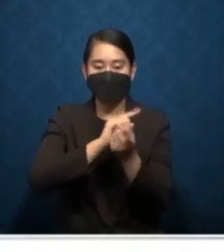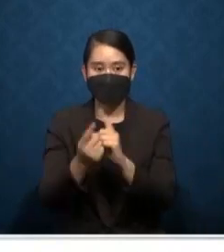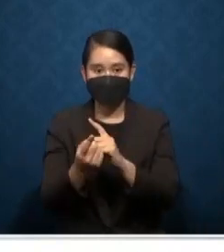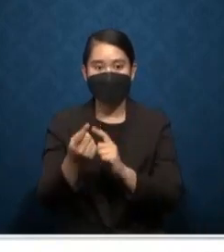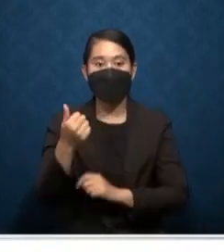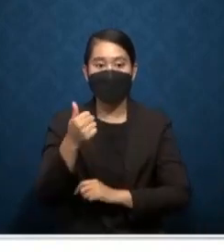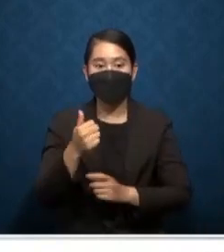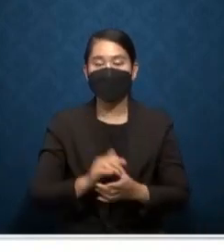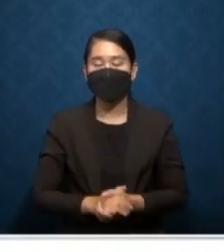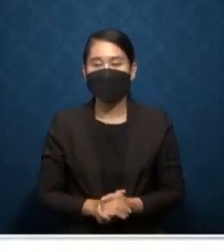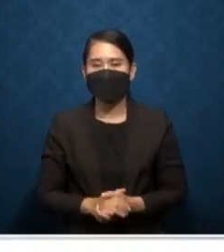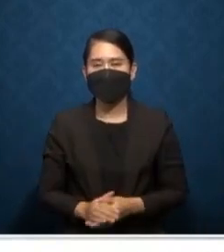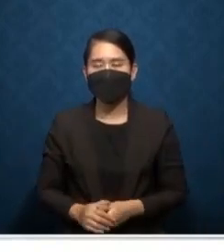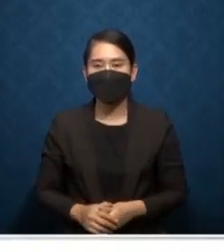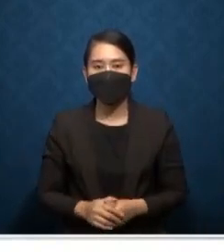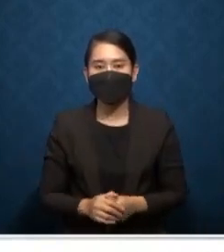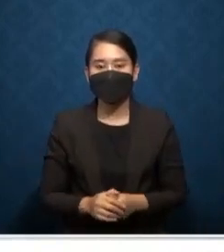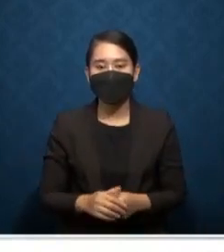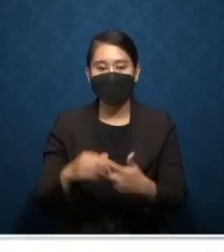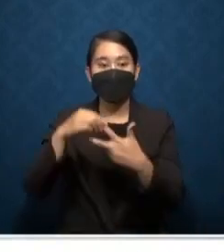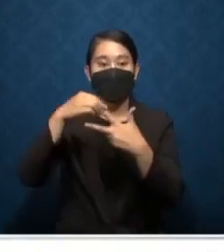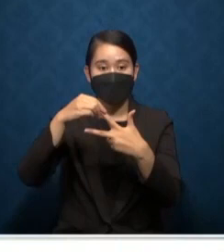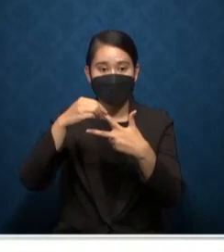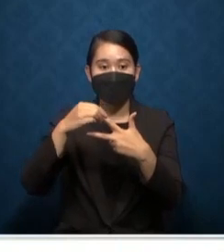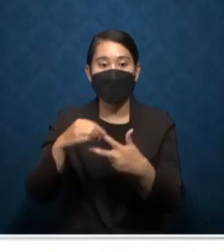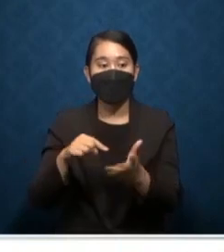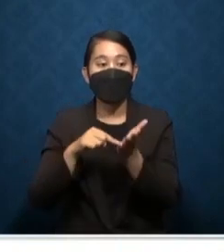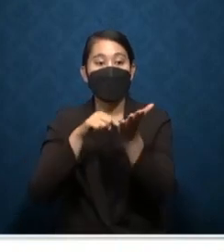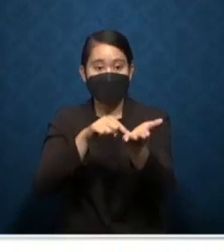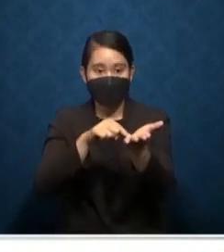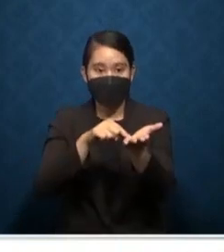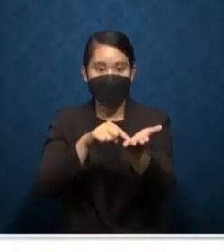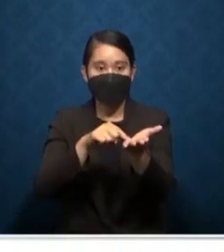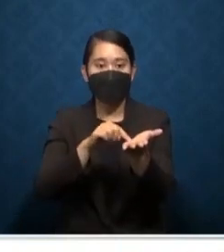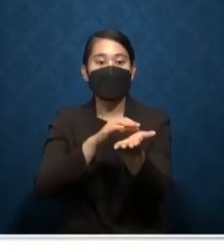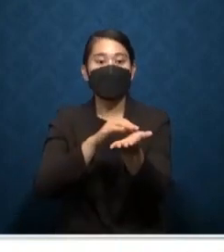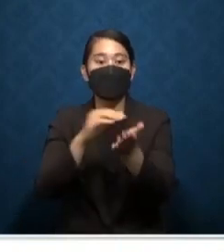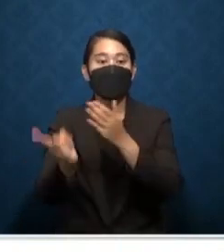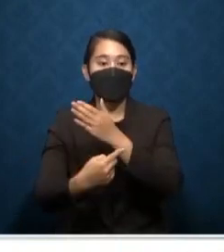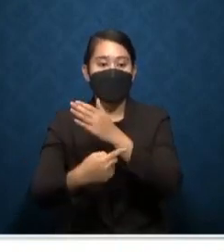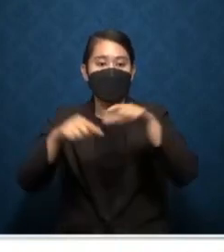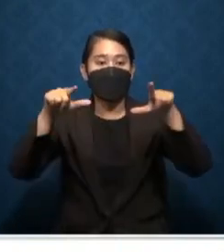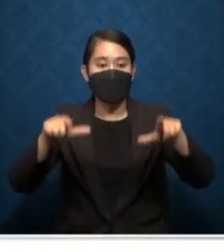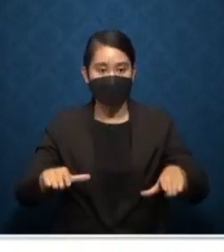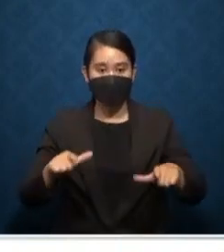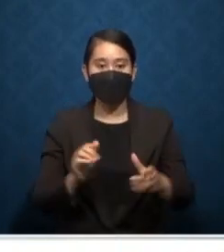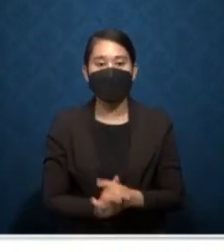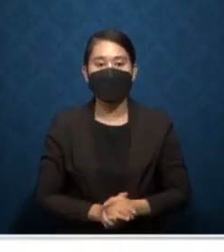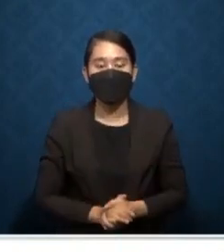ในสวที่สองที่ดำเนินการคือการขอพระรชธานอภัยโทษซึ่โยปกติก็